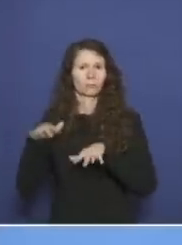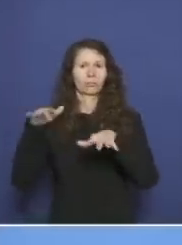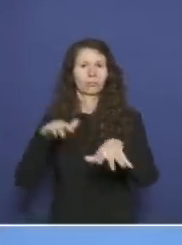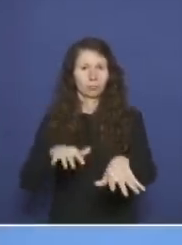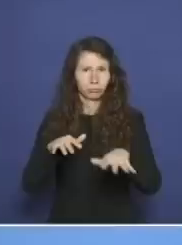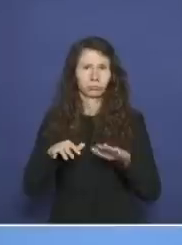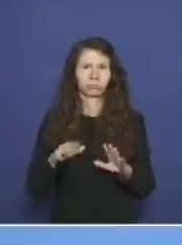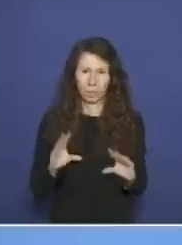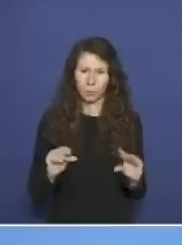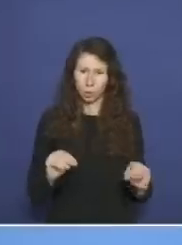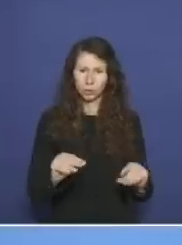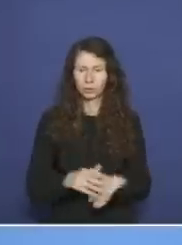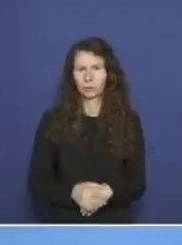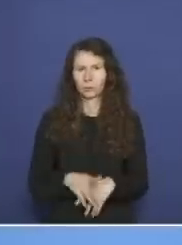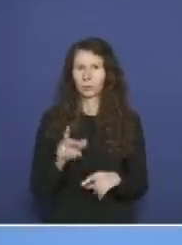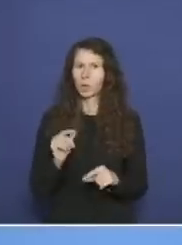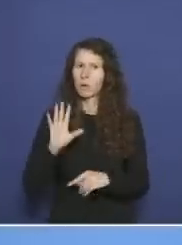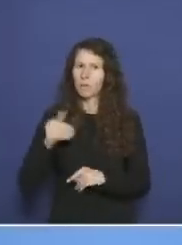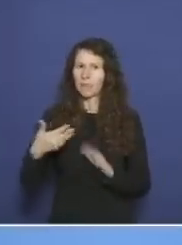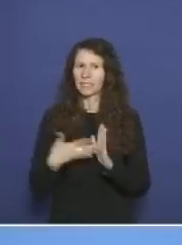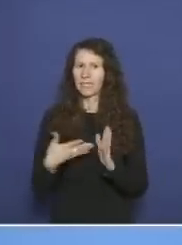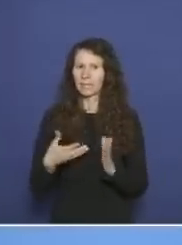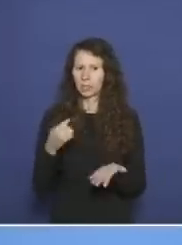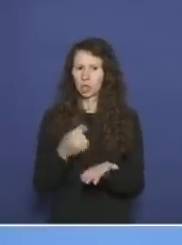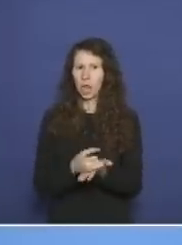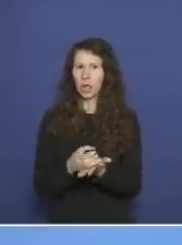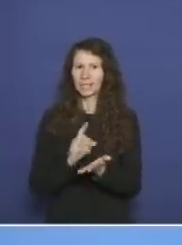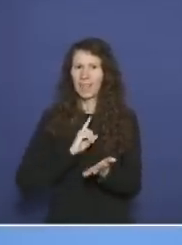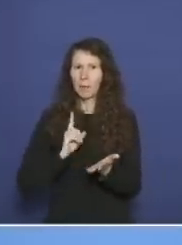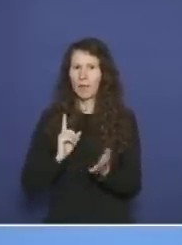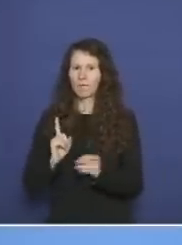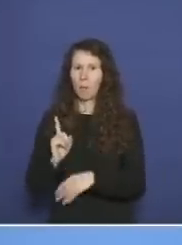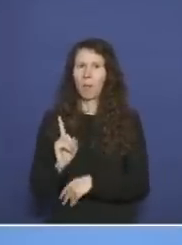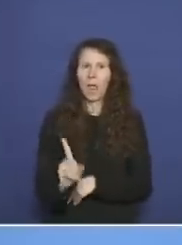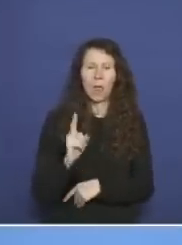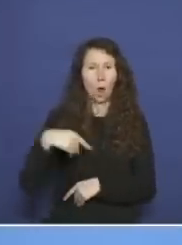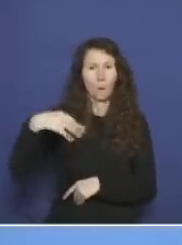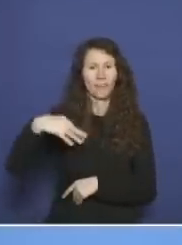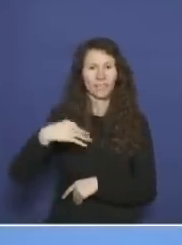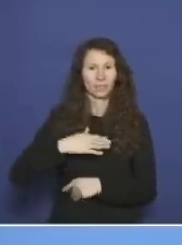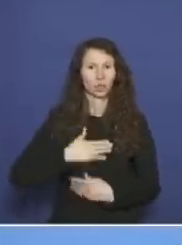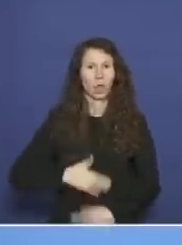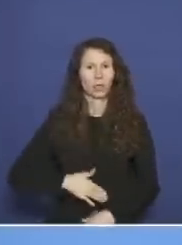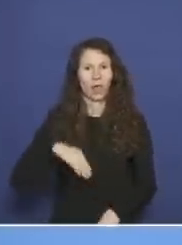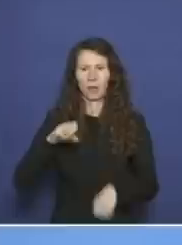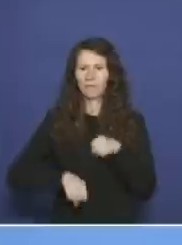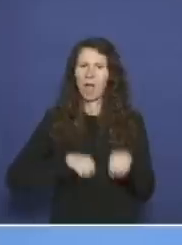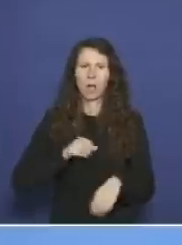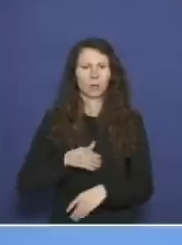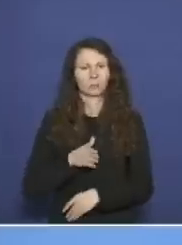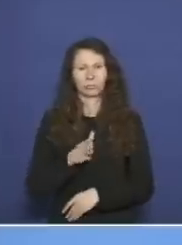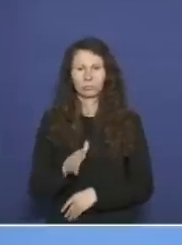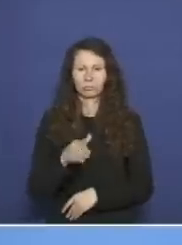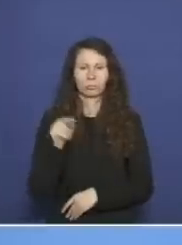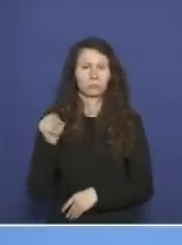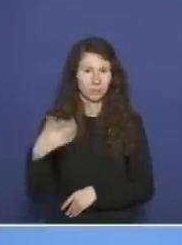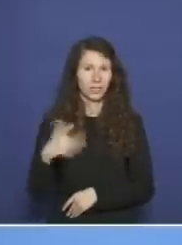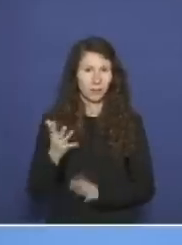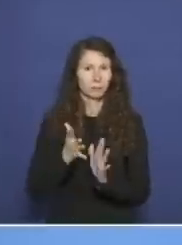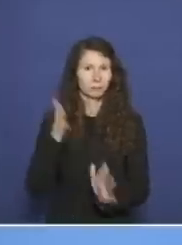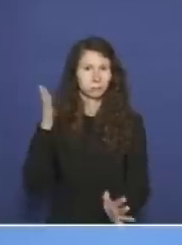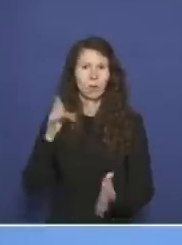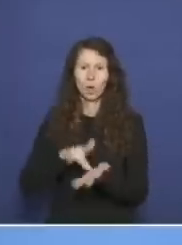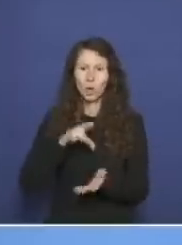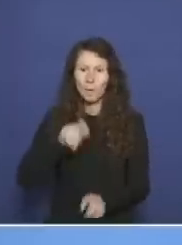Also die meisten Teststellen, an denen ich vorbeikomme, selbst an Pfingstsonntag bei der Radtour standen Schlangen vor, weil